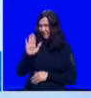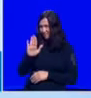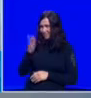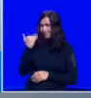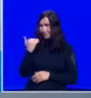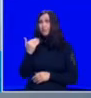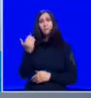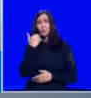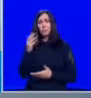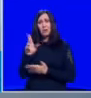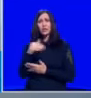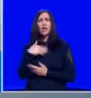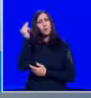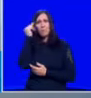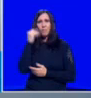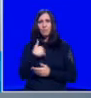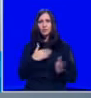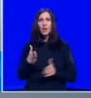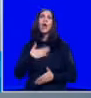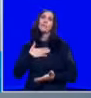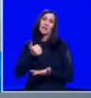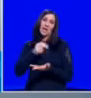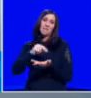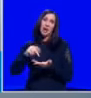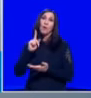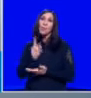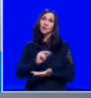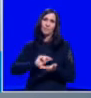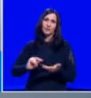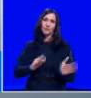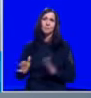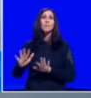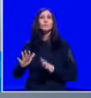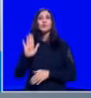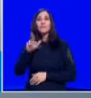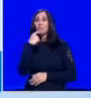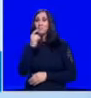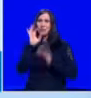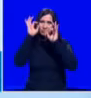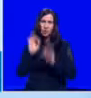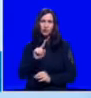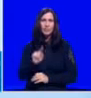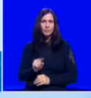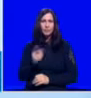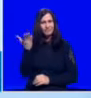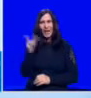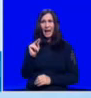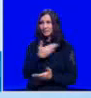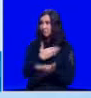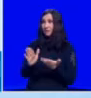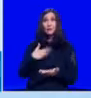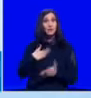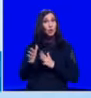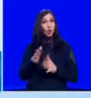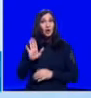Айде, добре, кажете, аз моето ще я запомня. Вие имате химикалка, може да записвате. Да, да. Понеже вие зададохте много точен въпрос. Те казват, махат наши